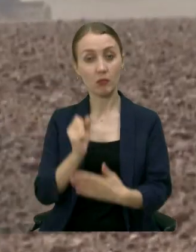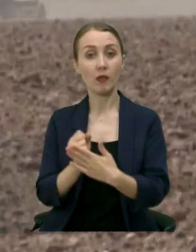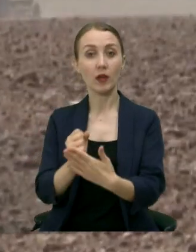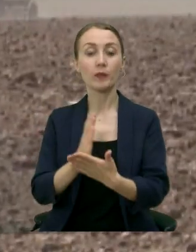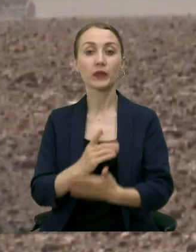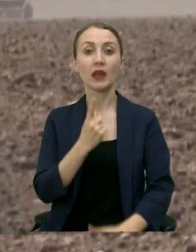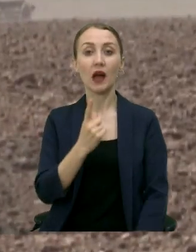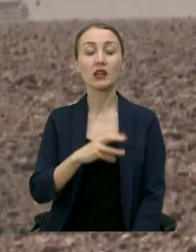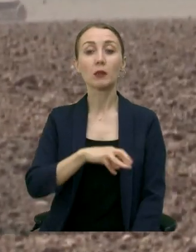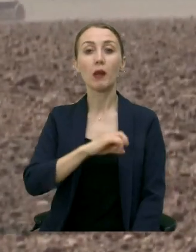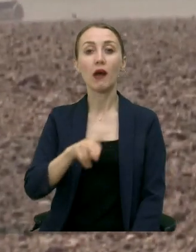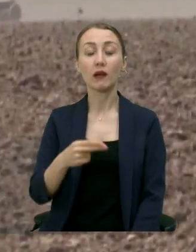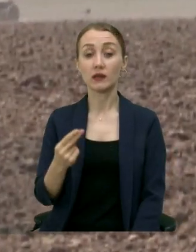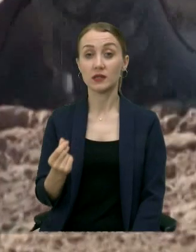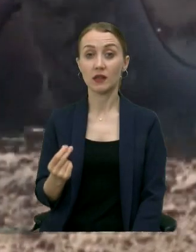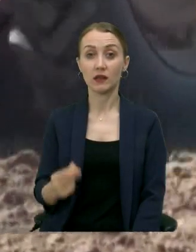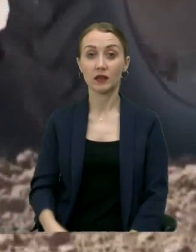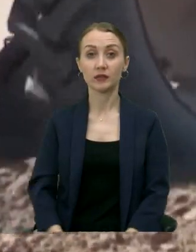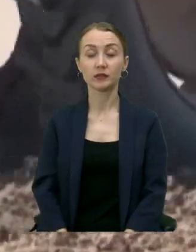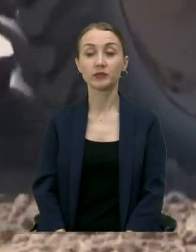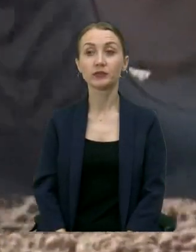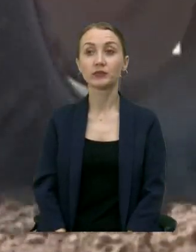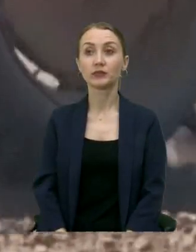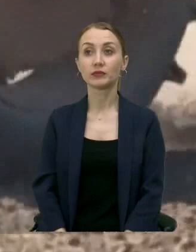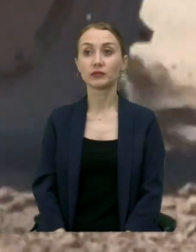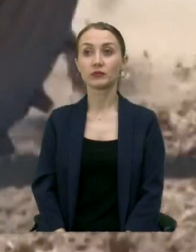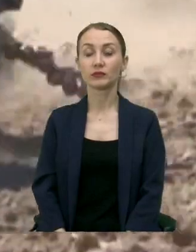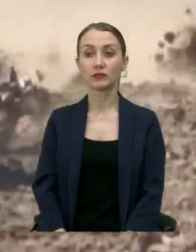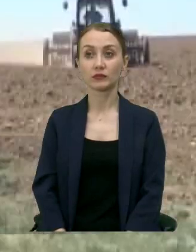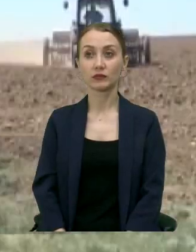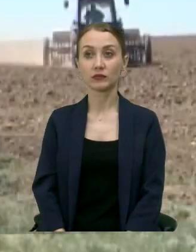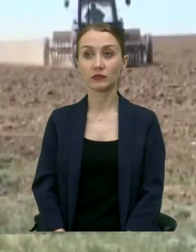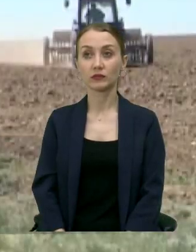размере 1 миллиарда тенге. Мадина Абдикаримова, Макпалай Бабина, Алишер Шакубаев, Кокшиакпарат.